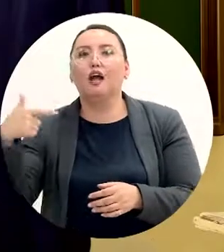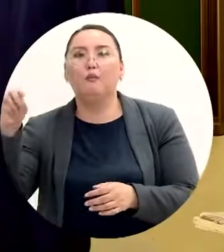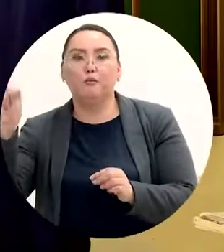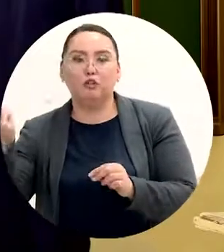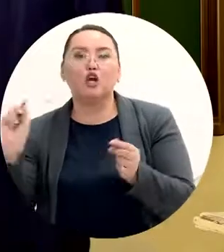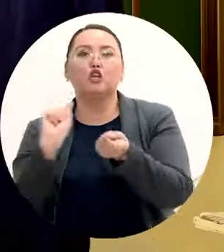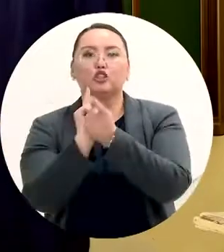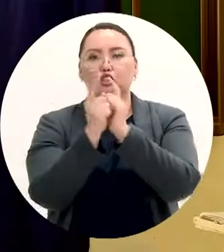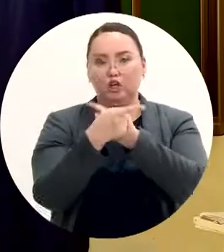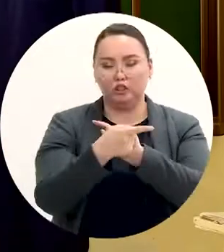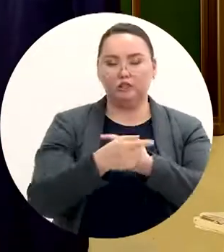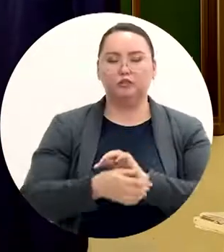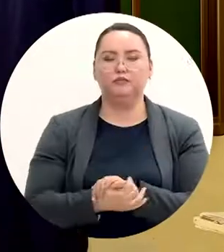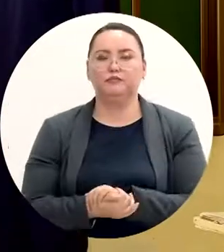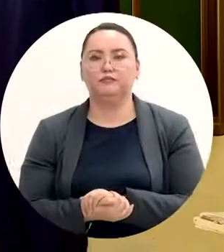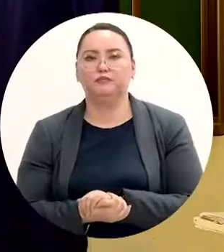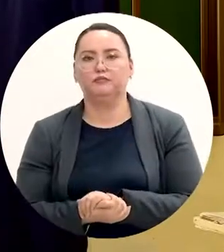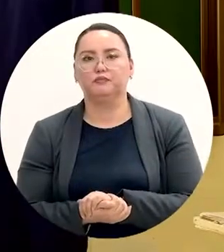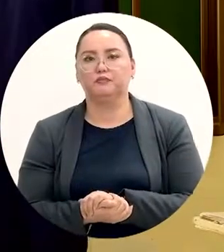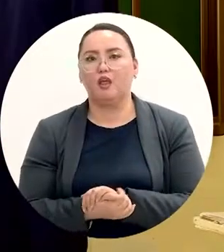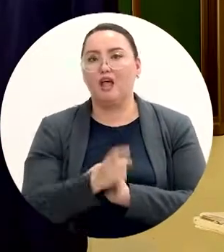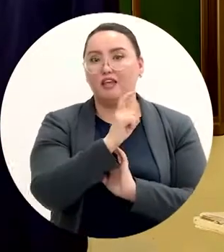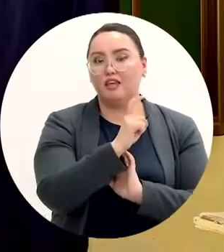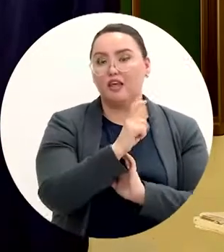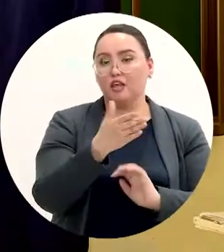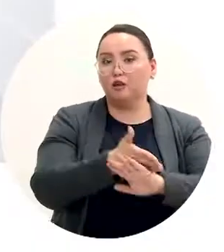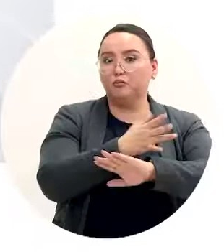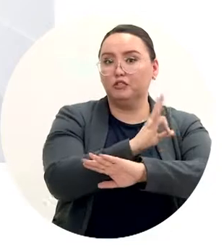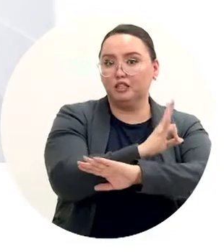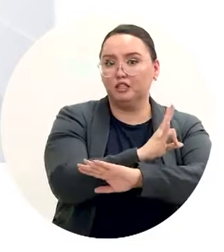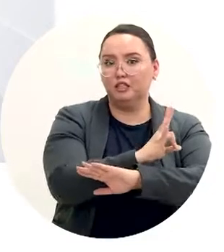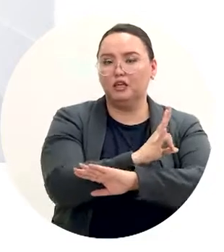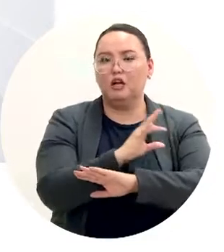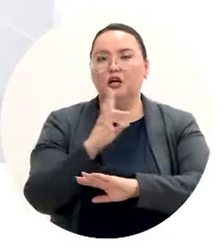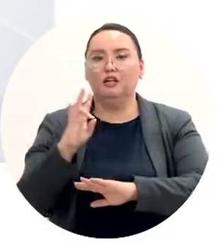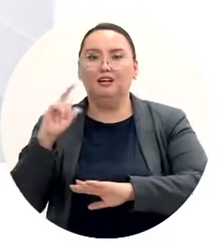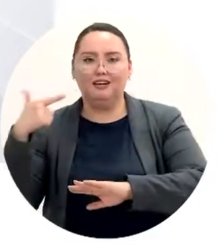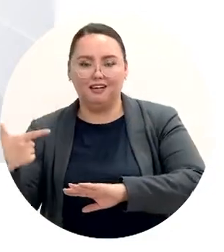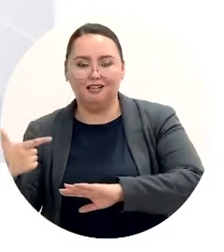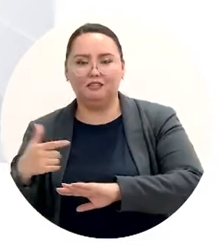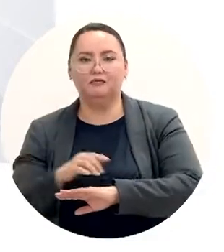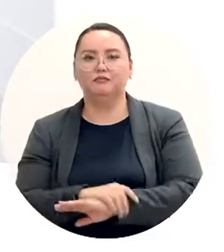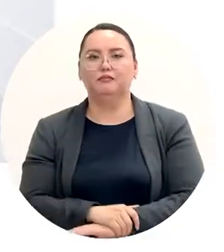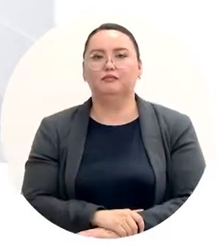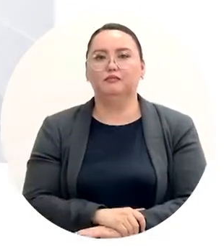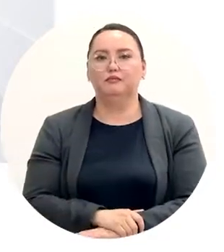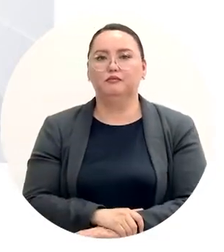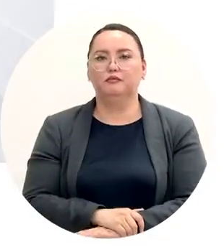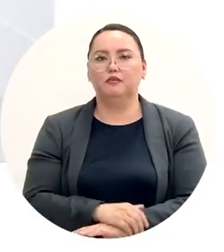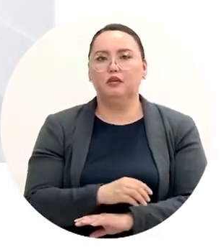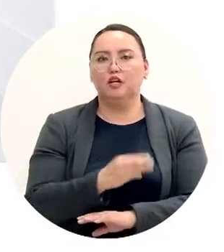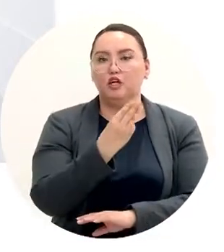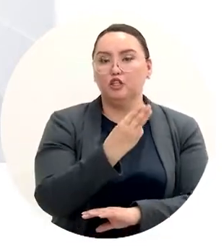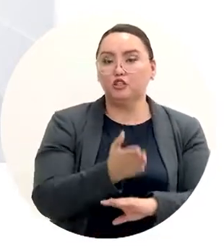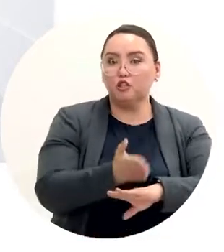тохиолдолд за энэ нь ихэнхлэг болно. За г-ийн өмнө энэ үсэг тохиолдох юм бол энэ нь ихэнхлэг болно. Х-ийн өмнө энэ үсэг